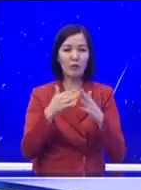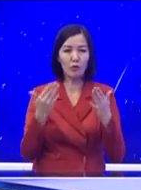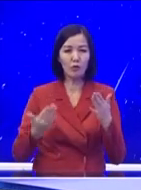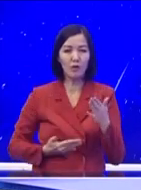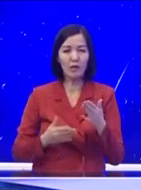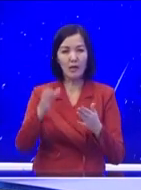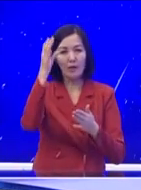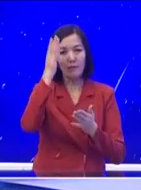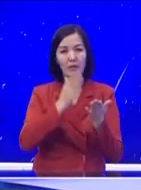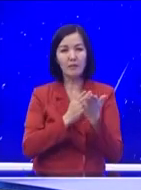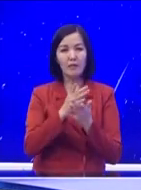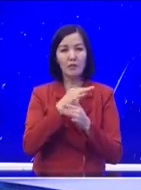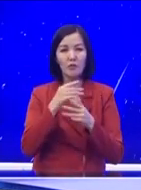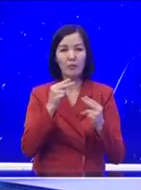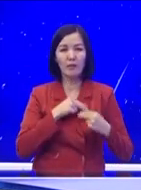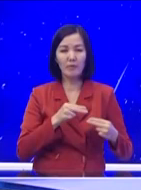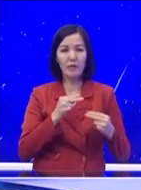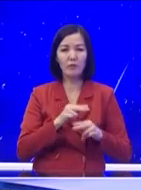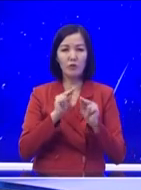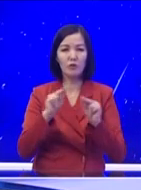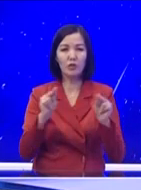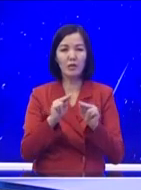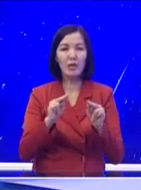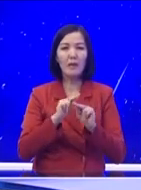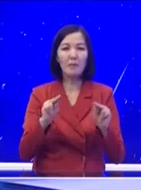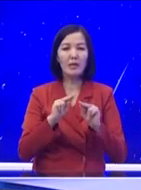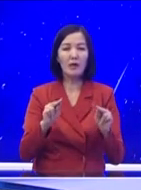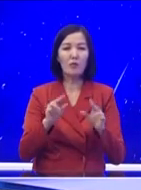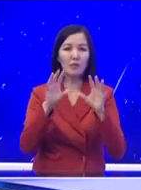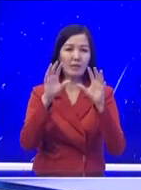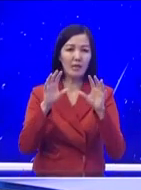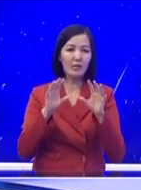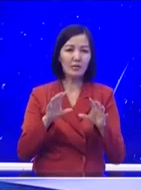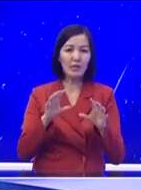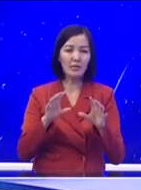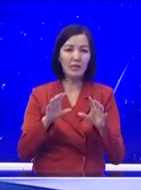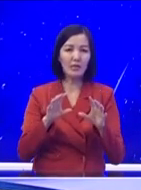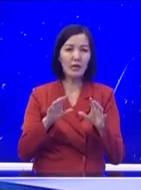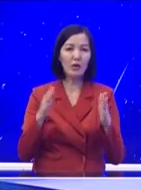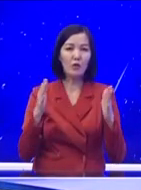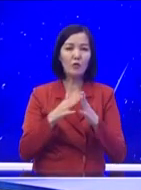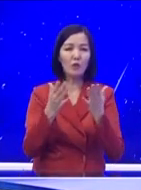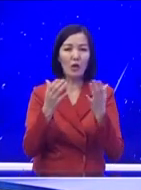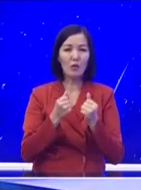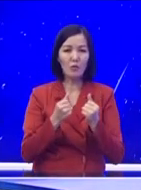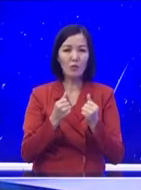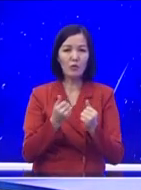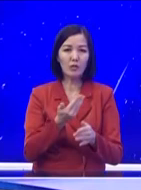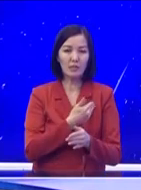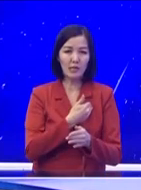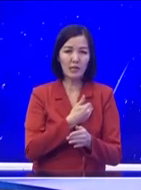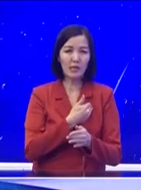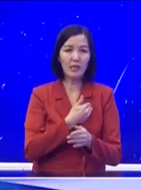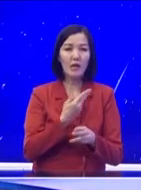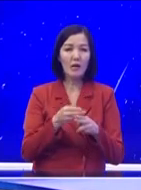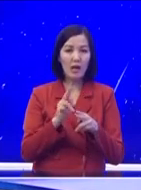Білім саласында талай жылдан бері еңбек етіп жүрген ұстаздар педагог мәртебесі туралы жаңа заң жобасы аясында баспанаға қол